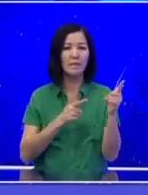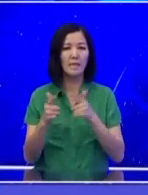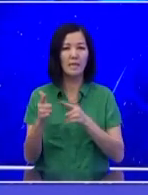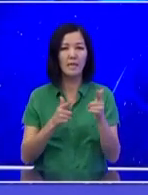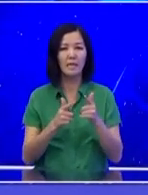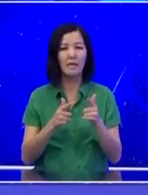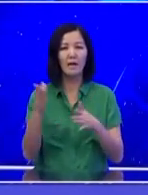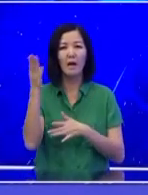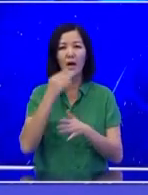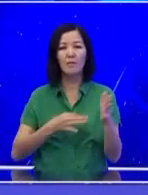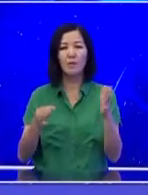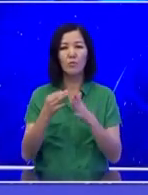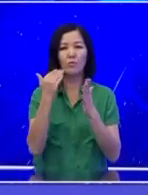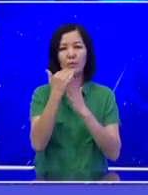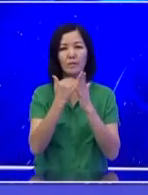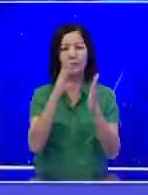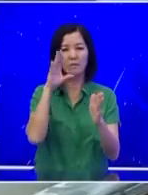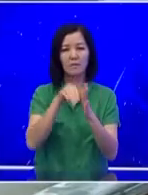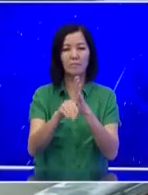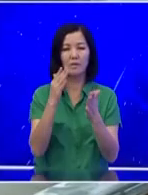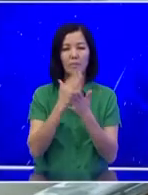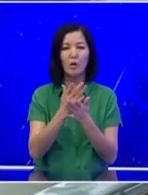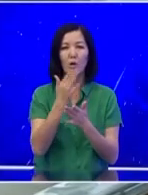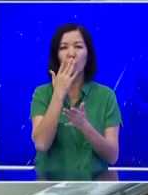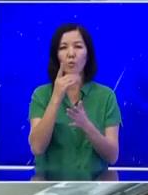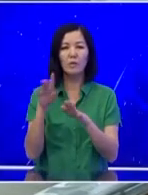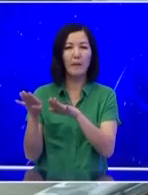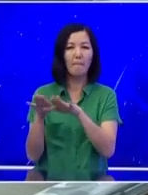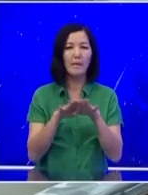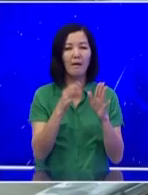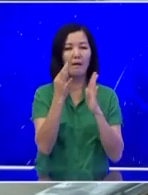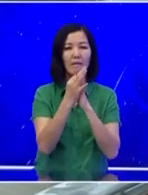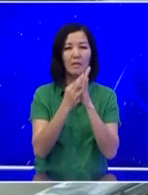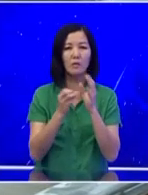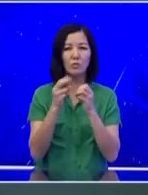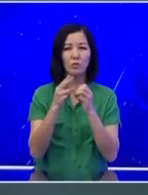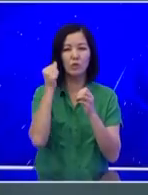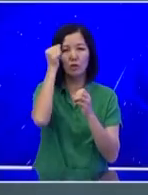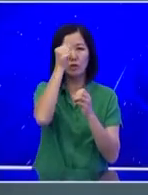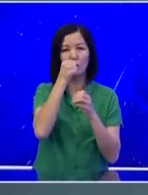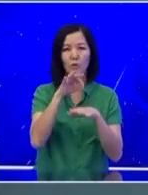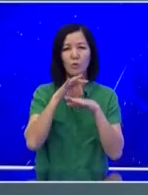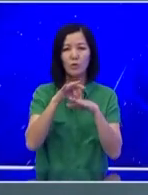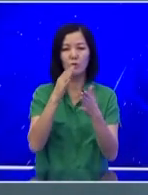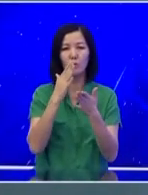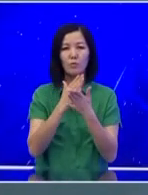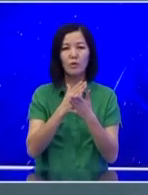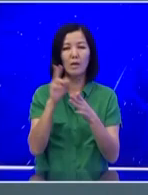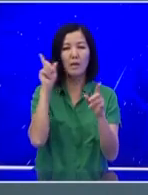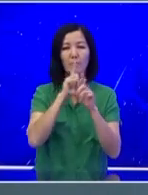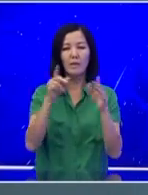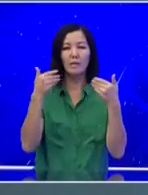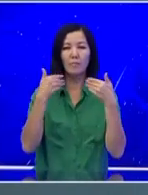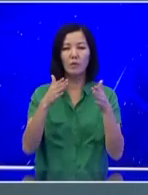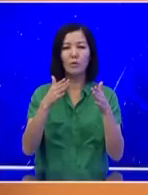Алғашқылар қатарында Алматы облысы да бар. Ұлттық бірыңғай тестілеу елде осымен 17-ші рет өтейін деп отыр. Мектеп бітірушілердің